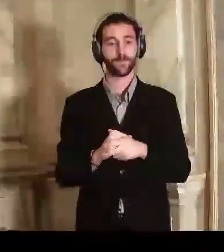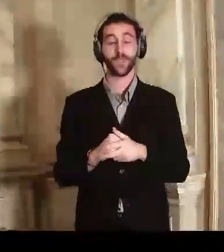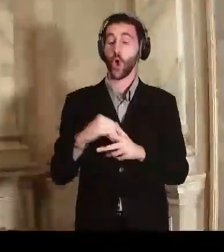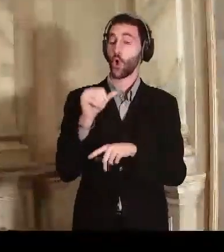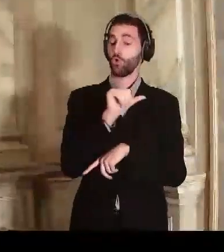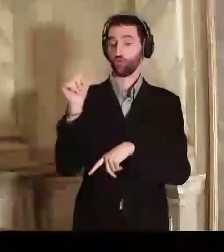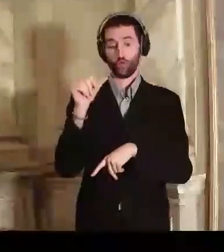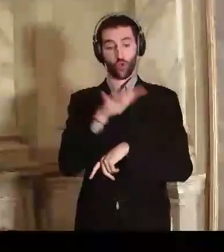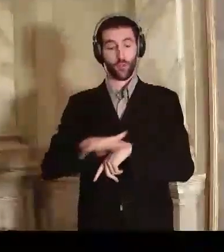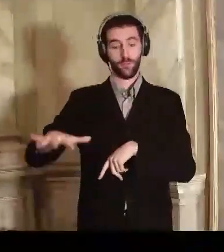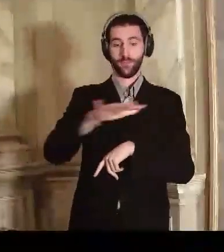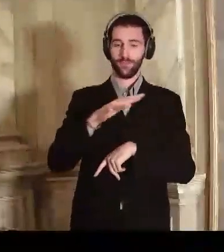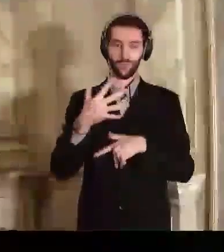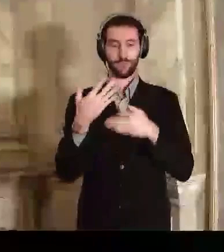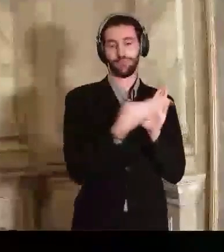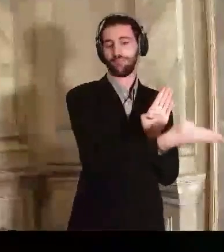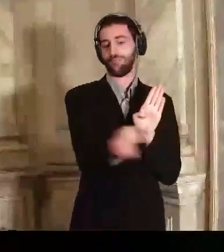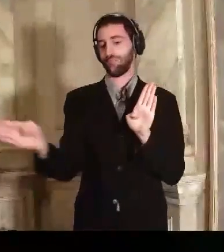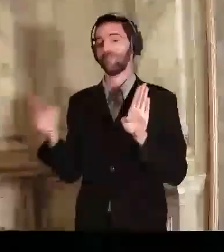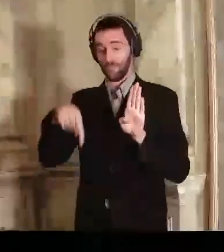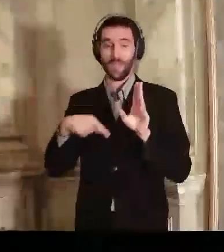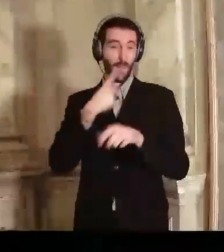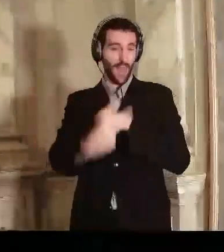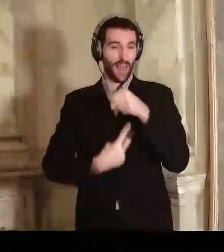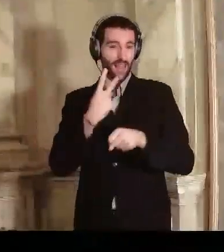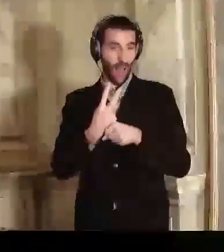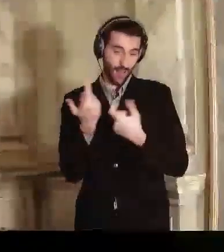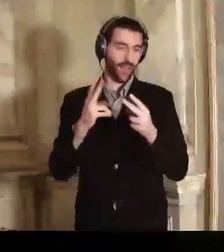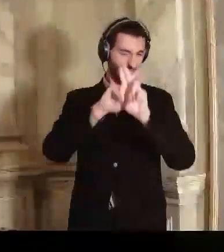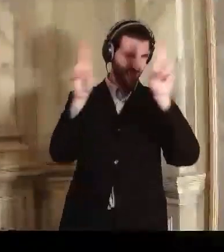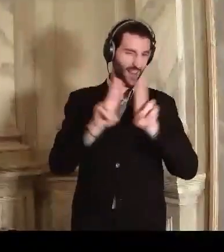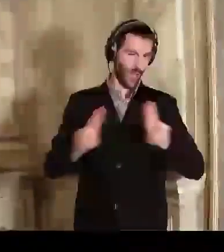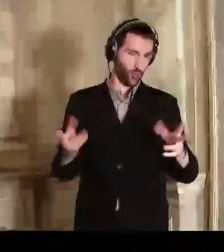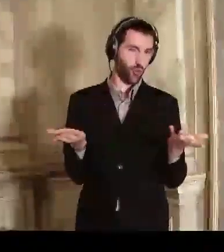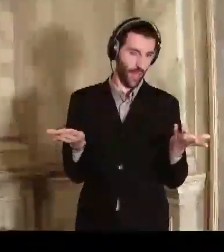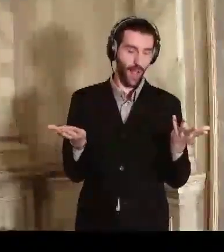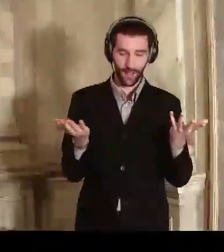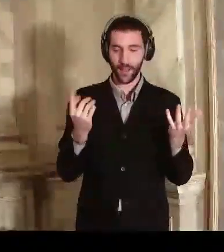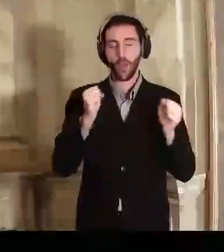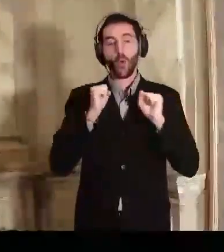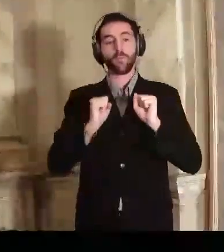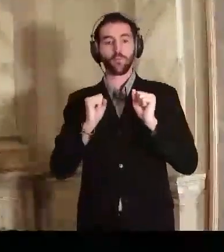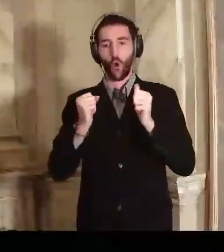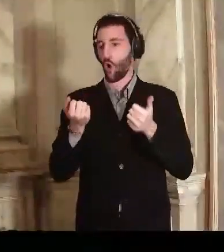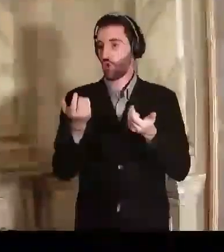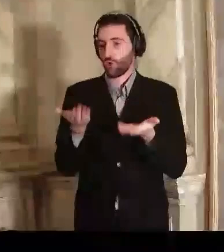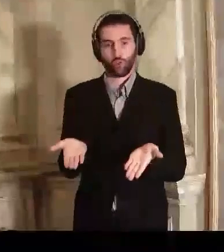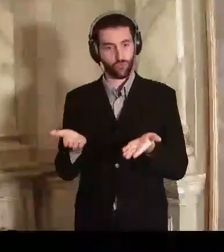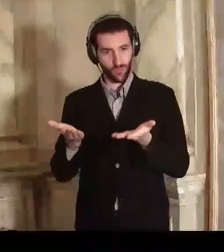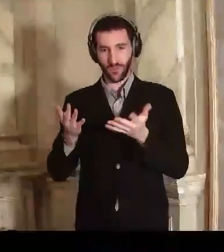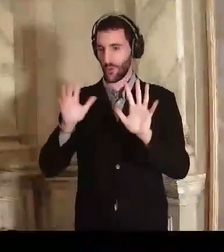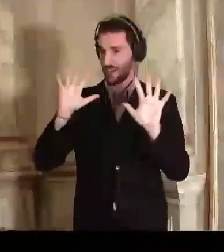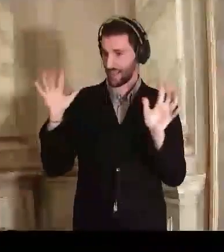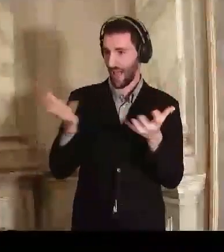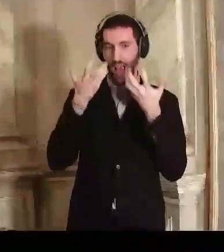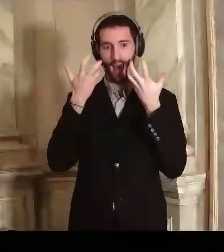la Biennale di Venezia, internazionale per costituzione, capace di interpretare le diverse contemporaneità che hanno costituito